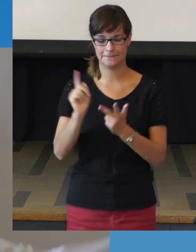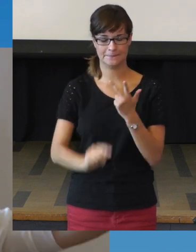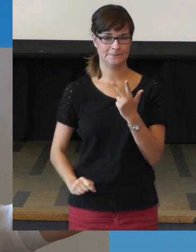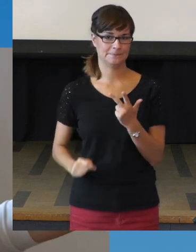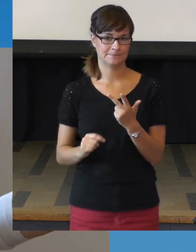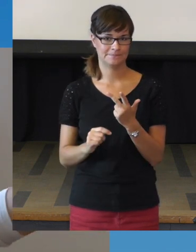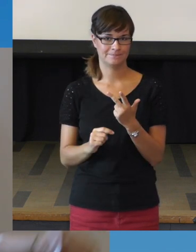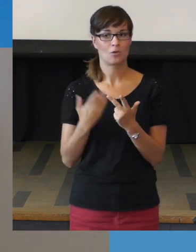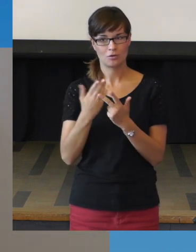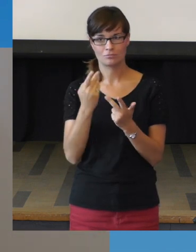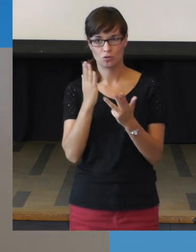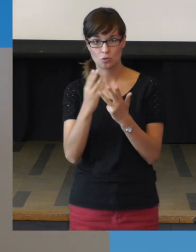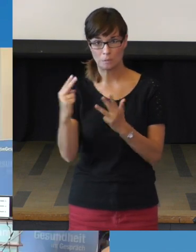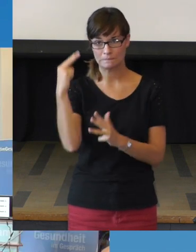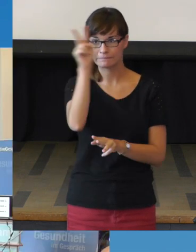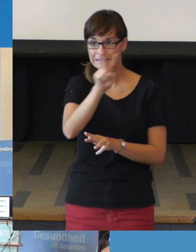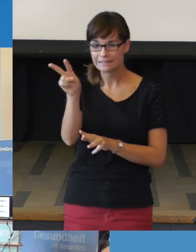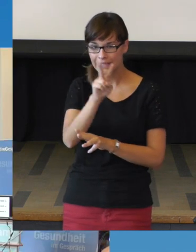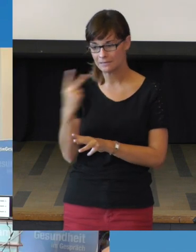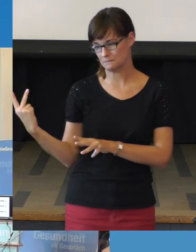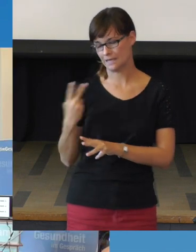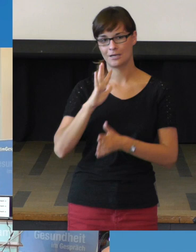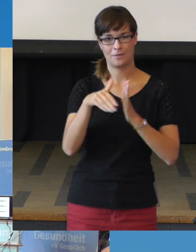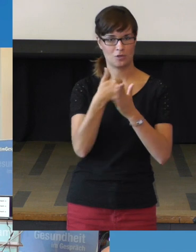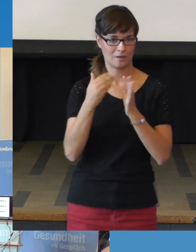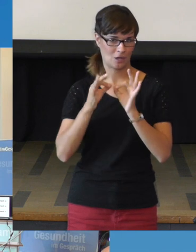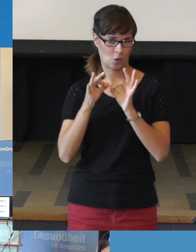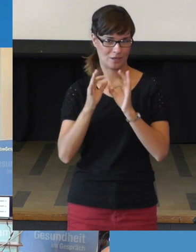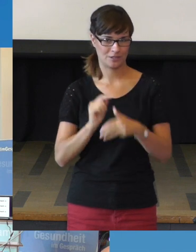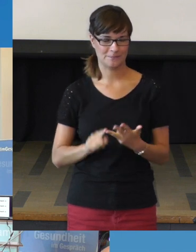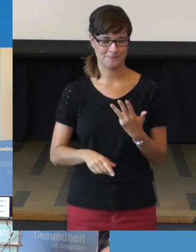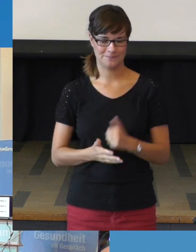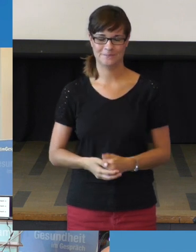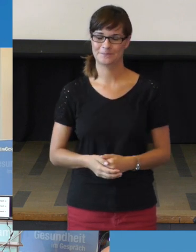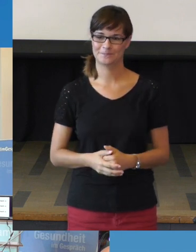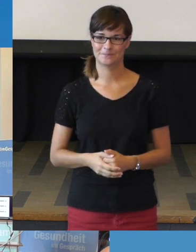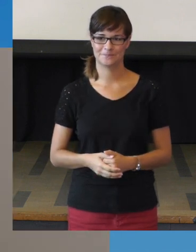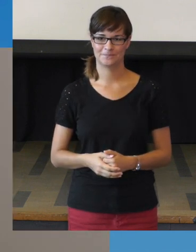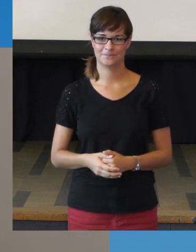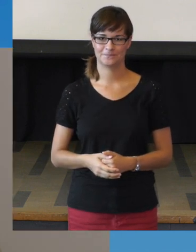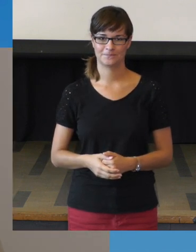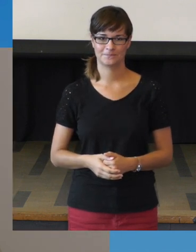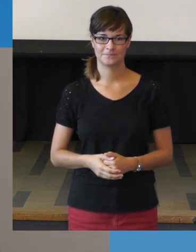natürlich, wie Sie ja schon sehen, im Einsatz bei den Gebärdensprachlerinnen.